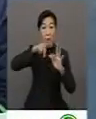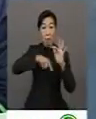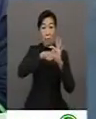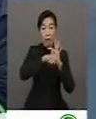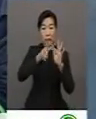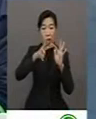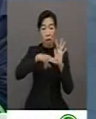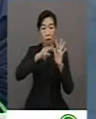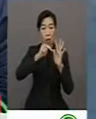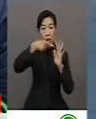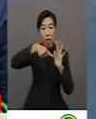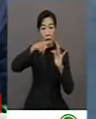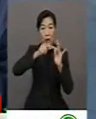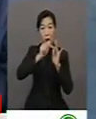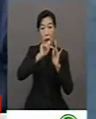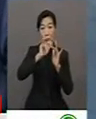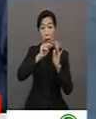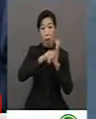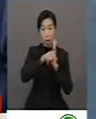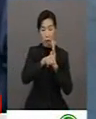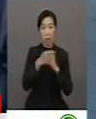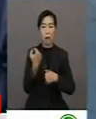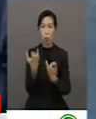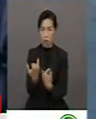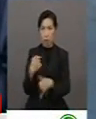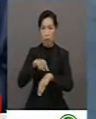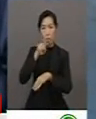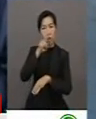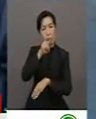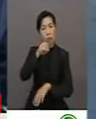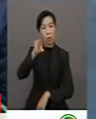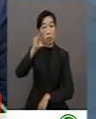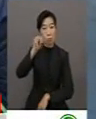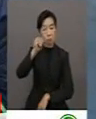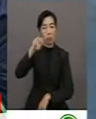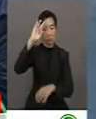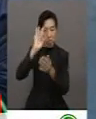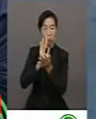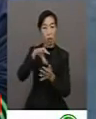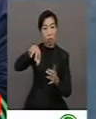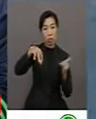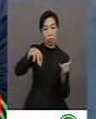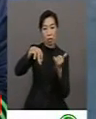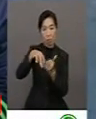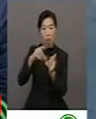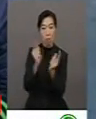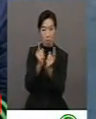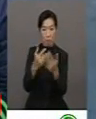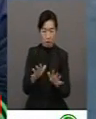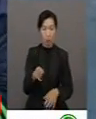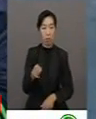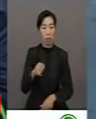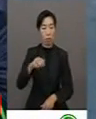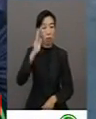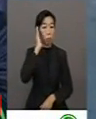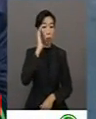ตำรวจปราบปรามยาเสพติดแล้วเมื่อช่วงเวลาประมาณ 13:30 นที่ผ่านมาค่ะซึ่งในไผ่วันพอยก็ยืนยันนะคะว่า